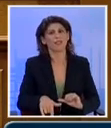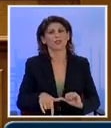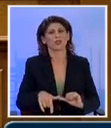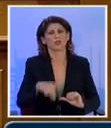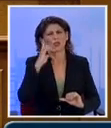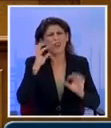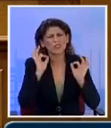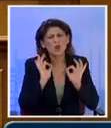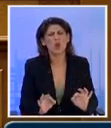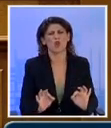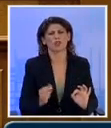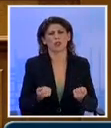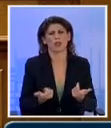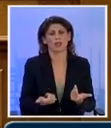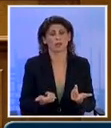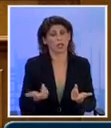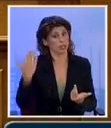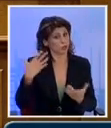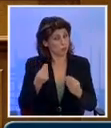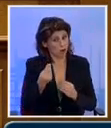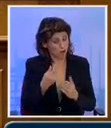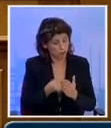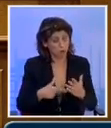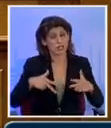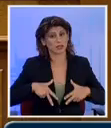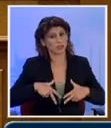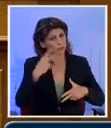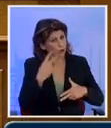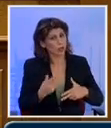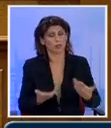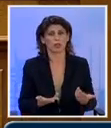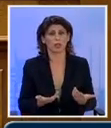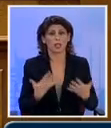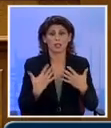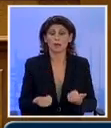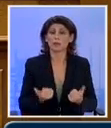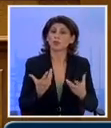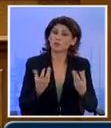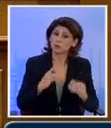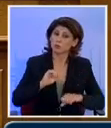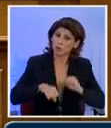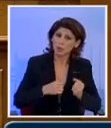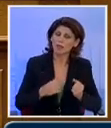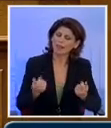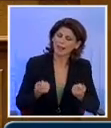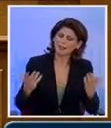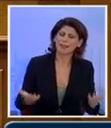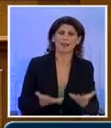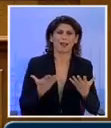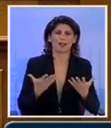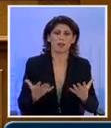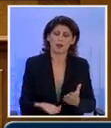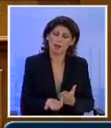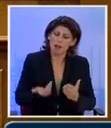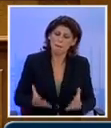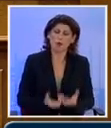αυτονόητο. Βέβαια και τότε πολλές κυβερνήσεις το διαπίστωσαν. Και υπήρξαν αρκετοί που προσπάθησαν να κάνουν κάτι, να προλάβουν τα